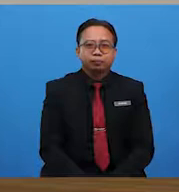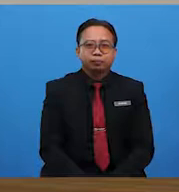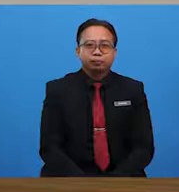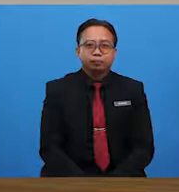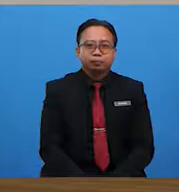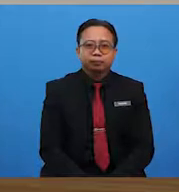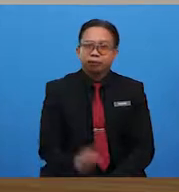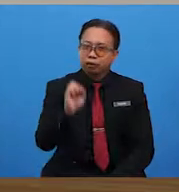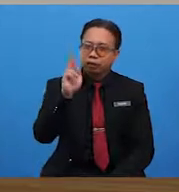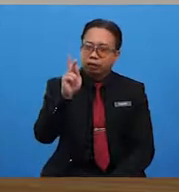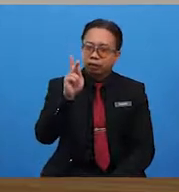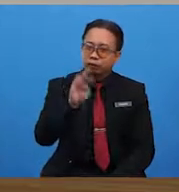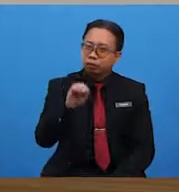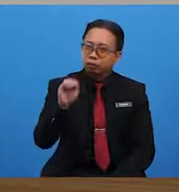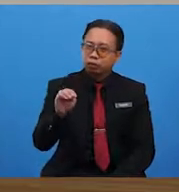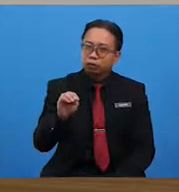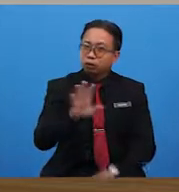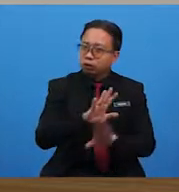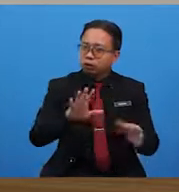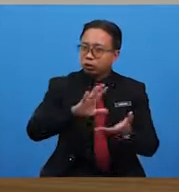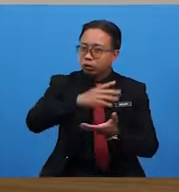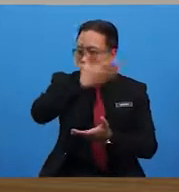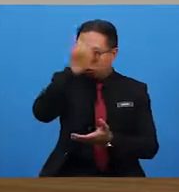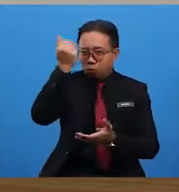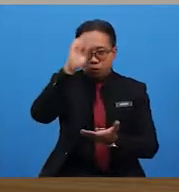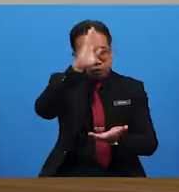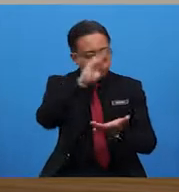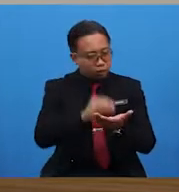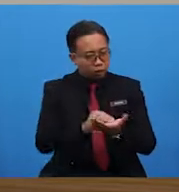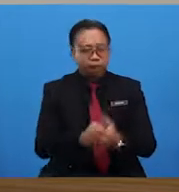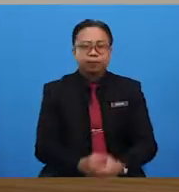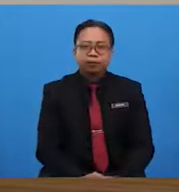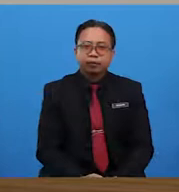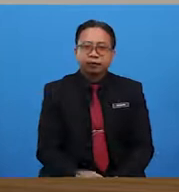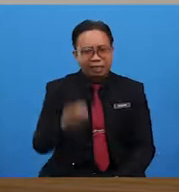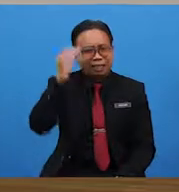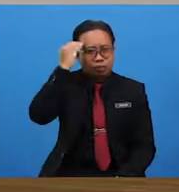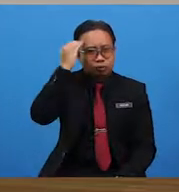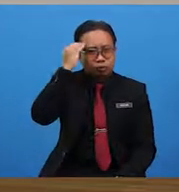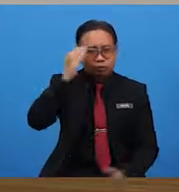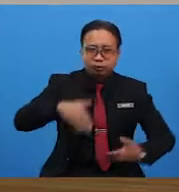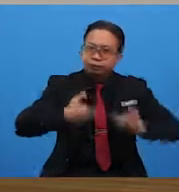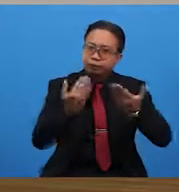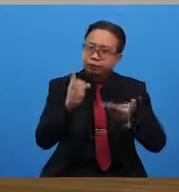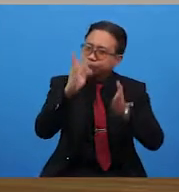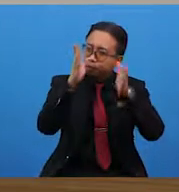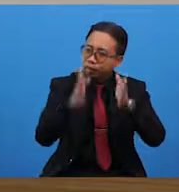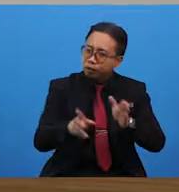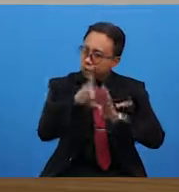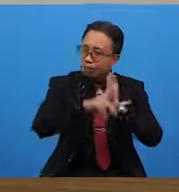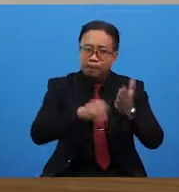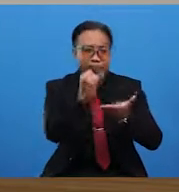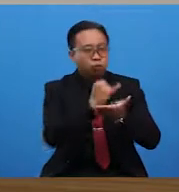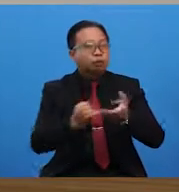Oke jangan lupa ya Tahukah Anda bagaimana Seorang pelukis mencapai